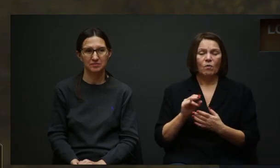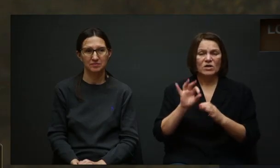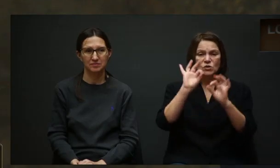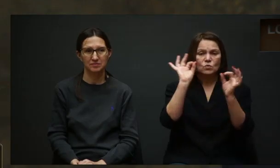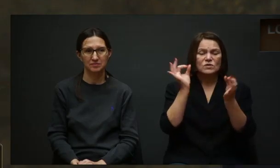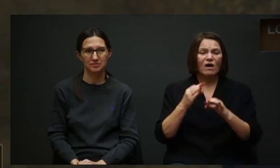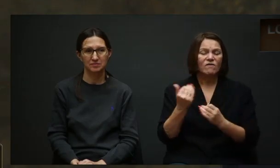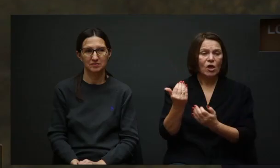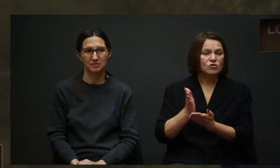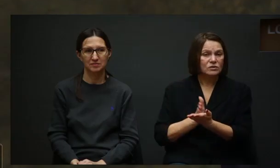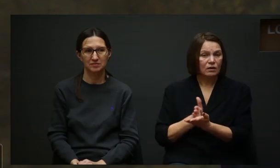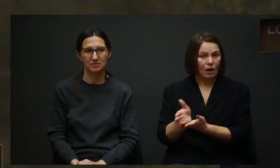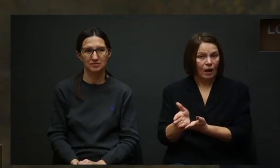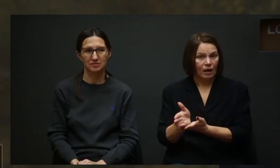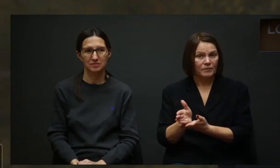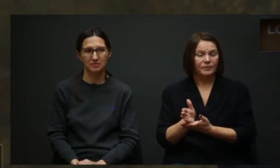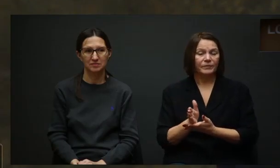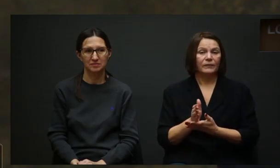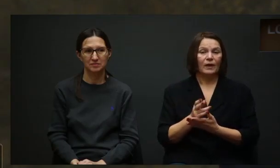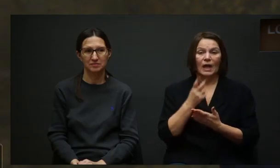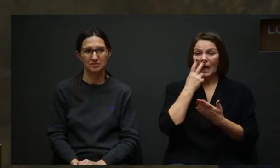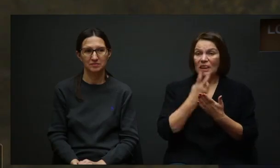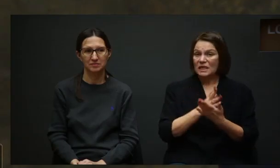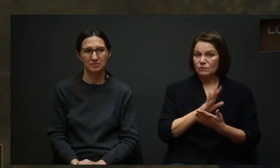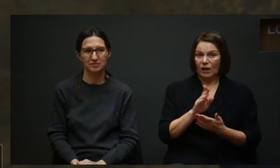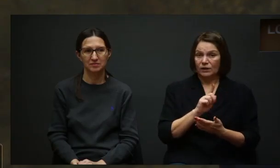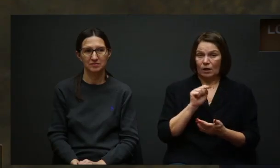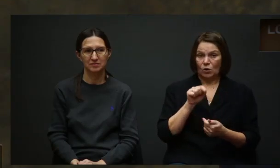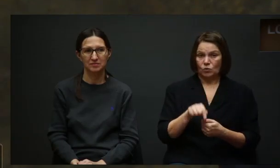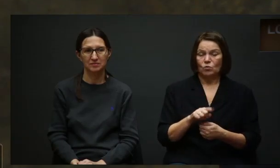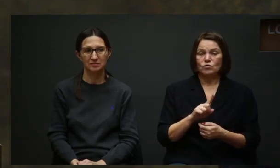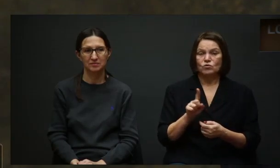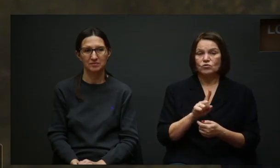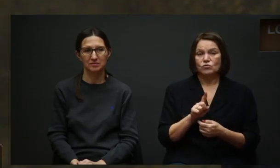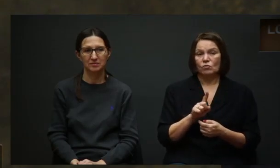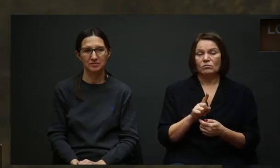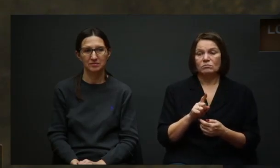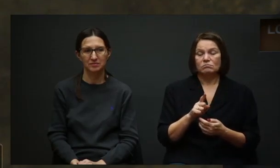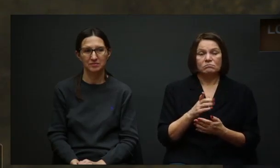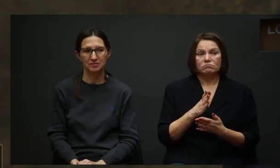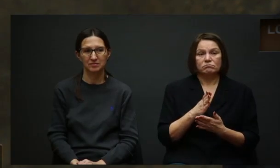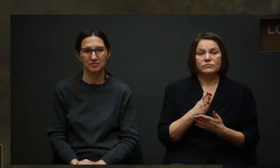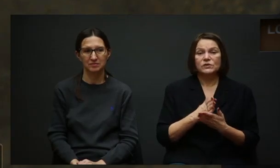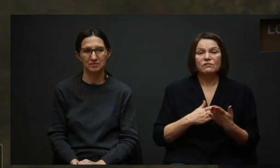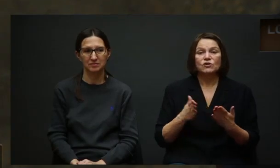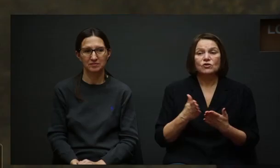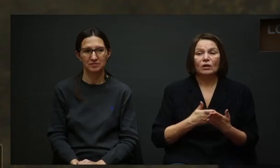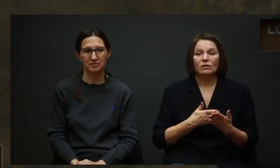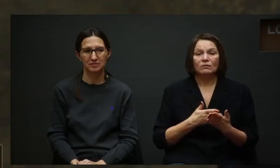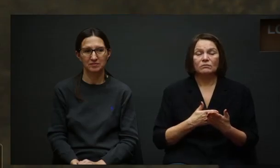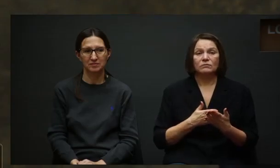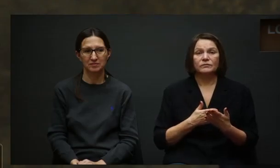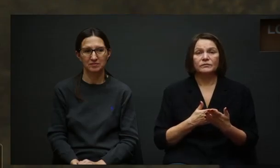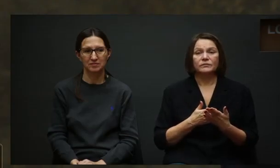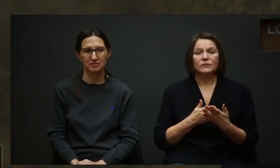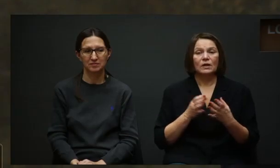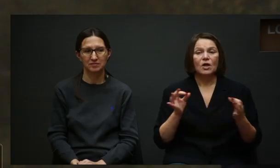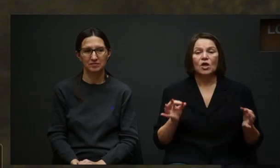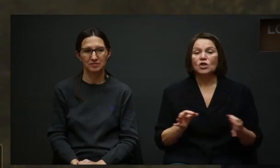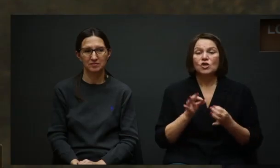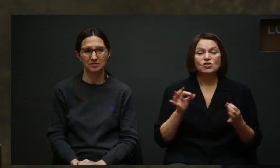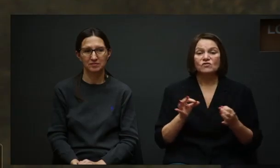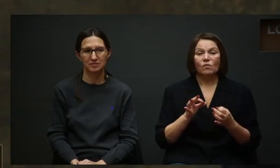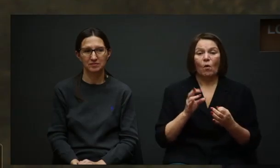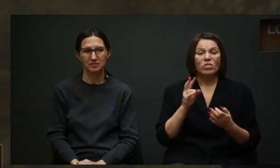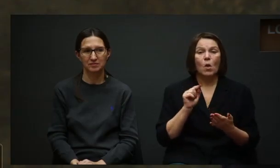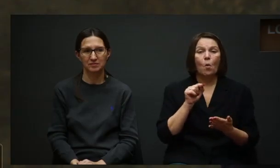искусствоведческой колее, несмотря на то, что вроде совершенно ничто не указывало на